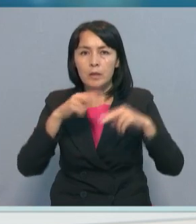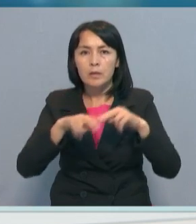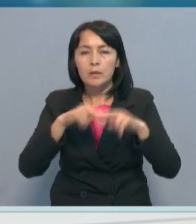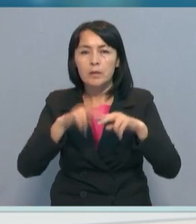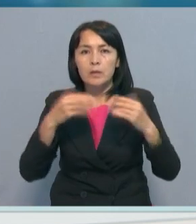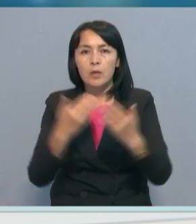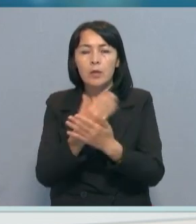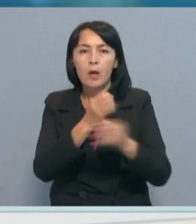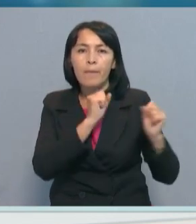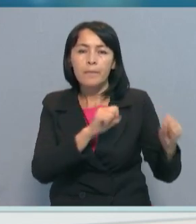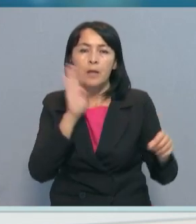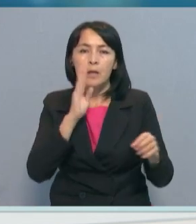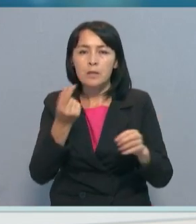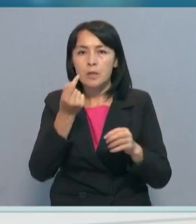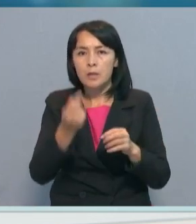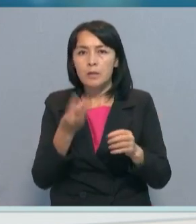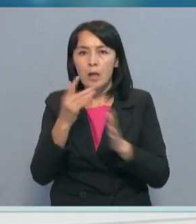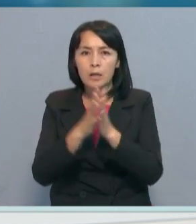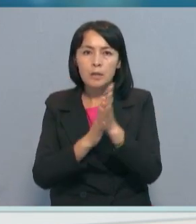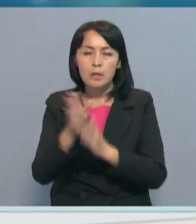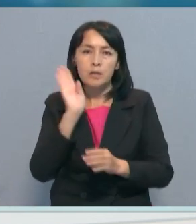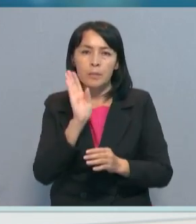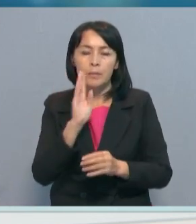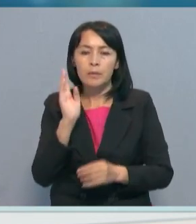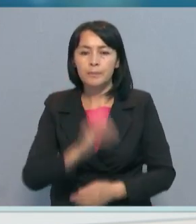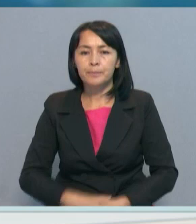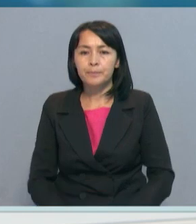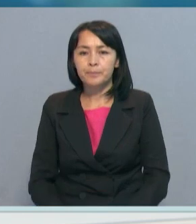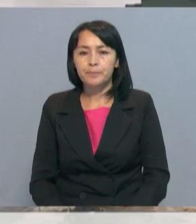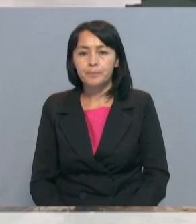гидротехнических сооружений и сокращения расходов поливной